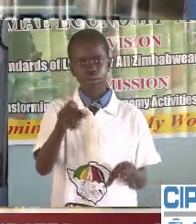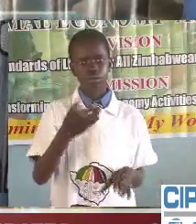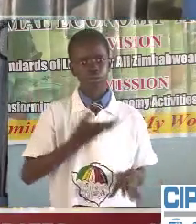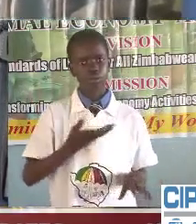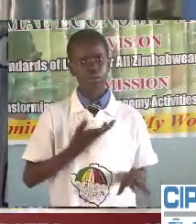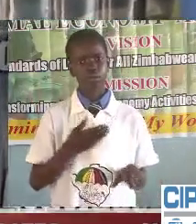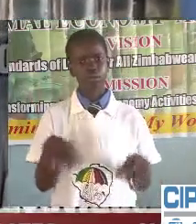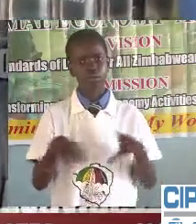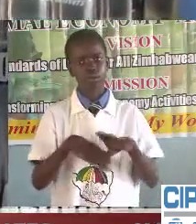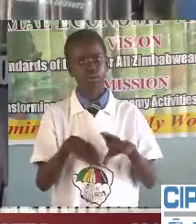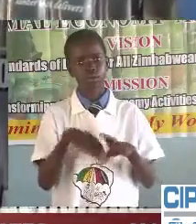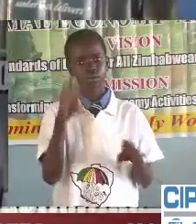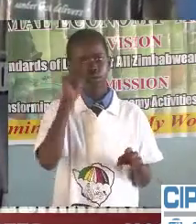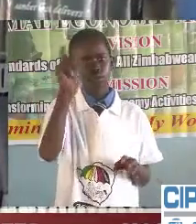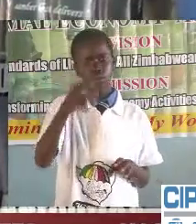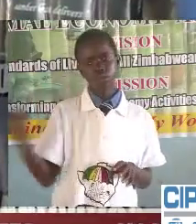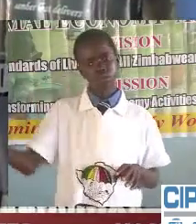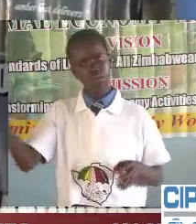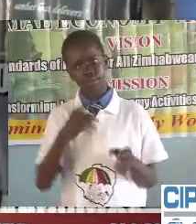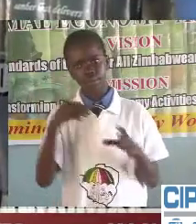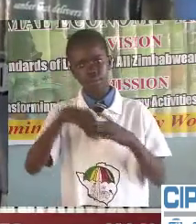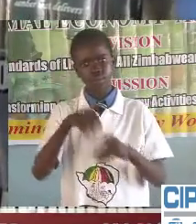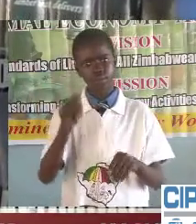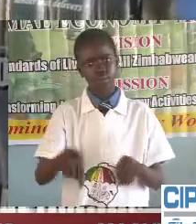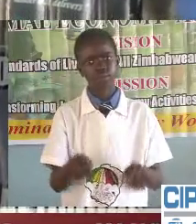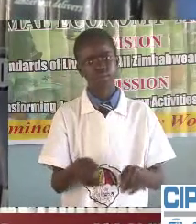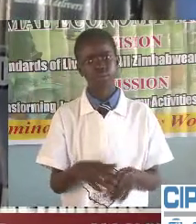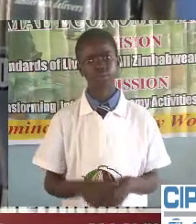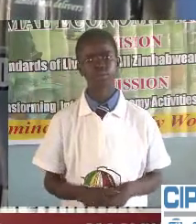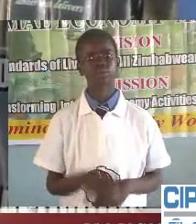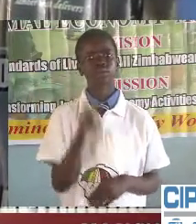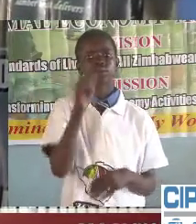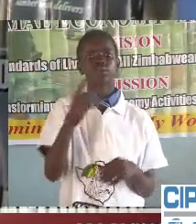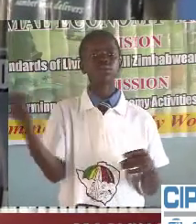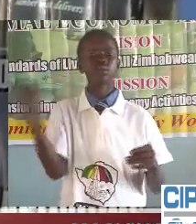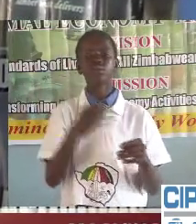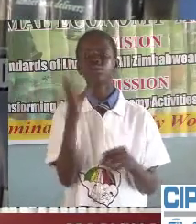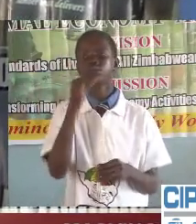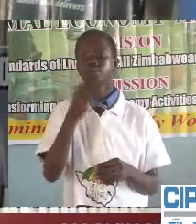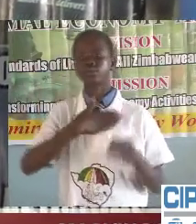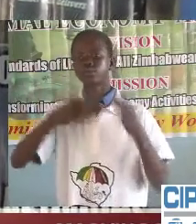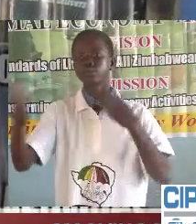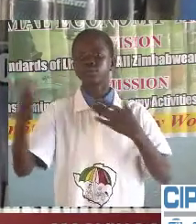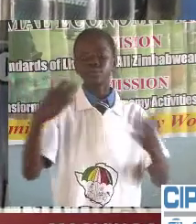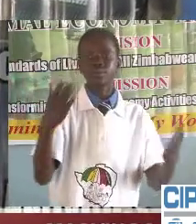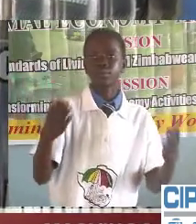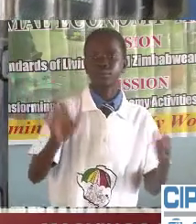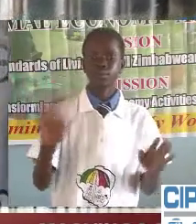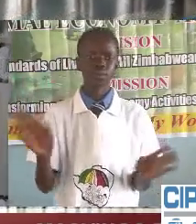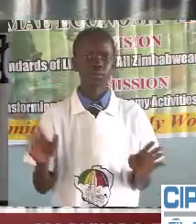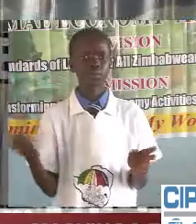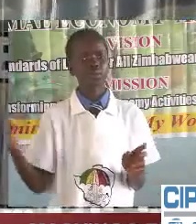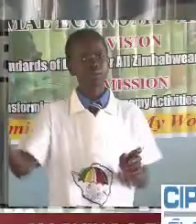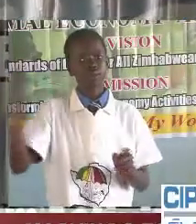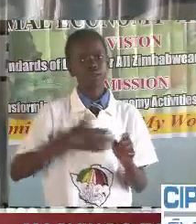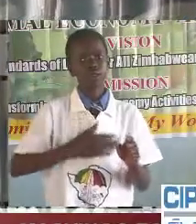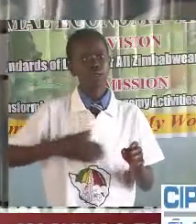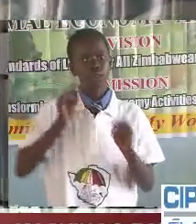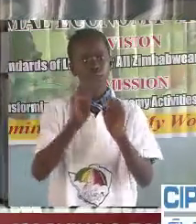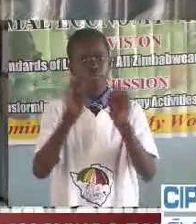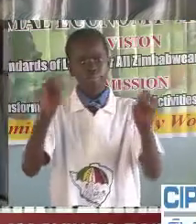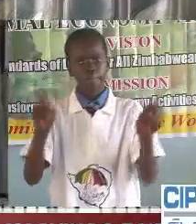pamwechete neveSIPE kuti kana uchinge wauya pano papodium hausi kuuya kuzotuka mumwe munhu, uri kuuya kuzotiudza